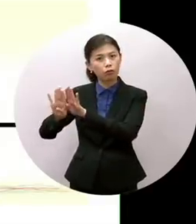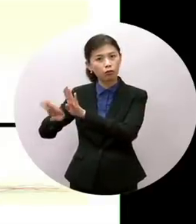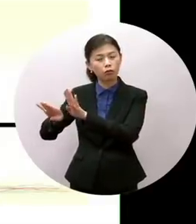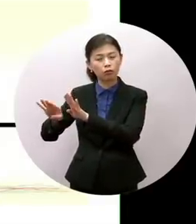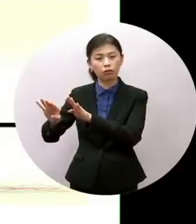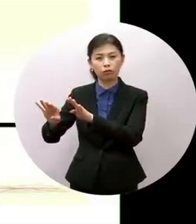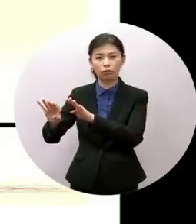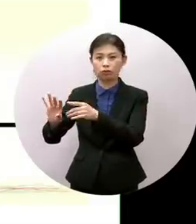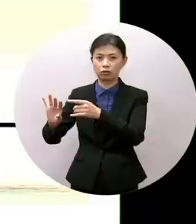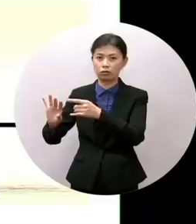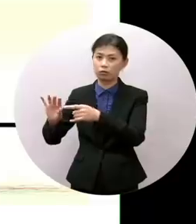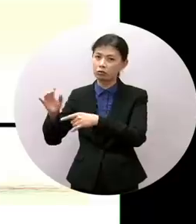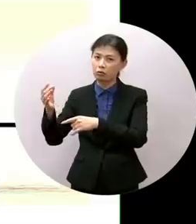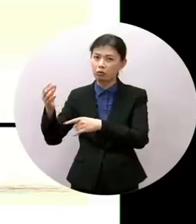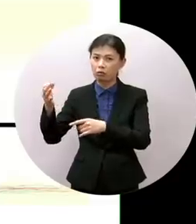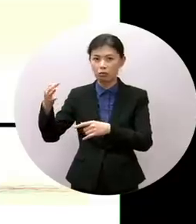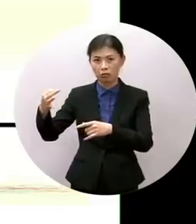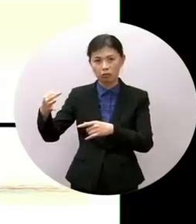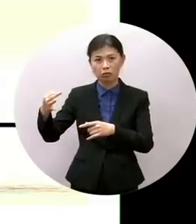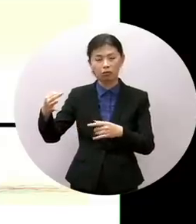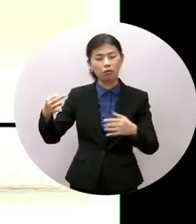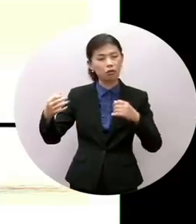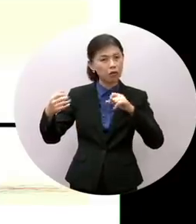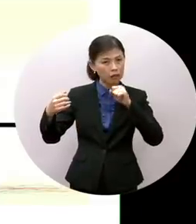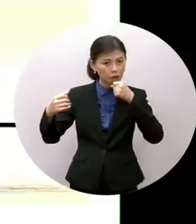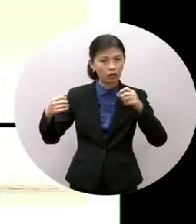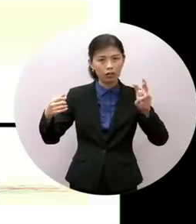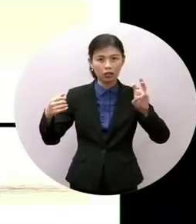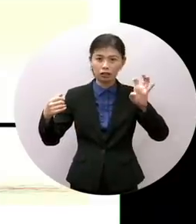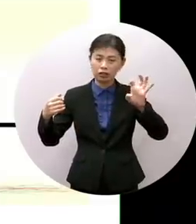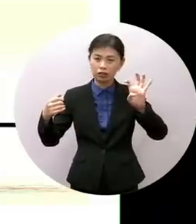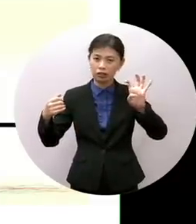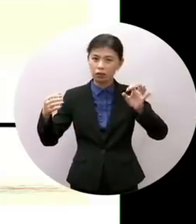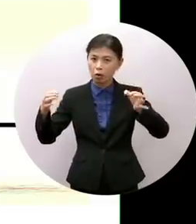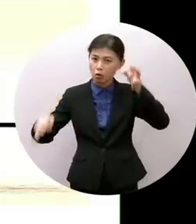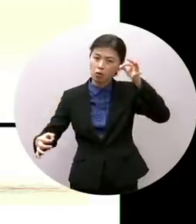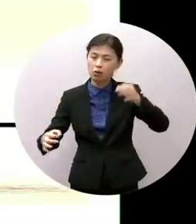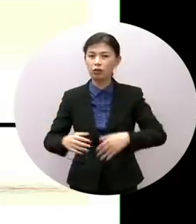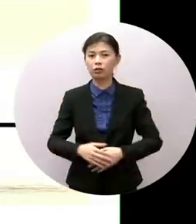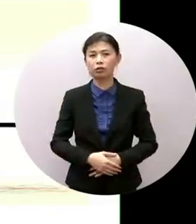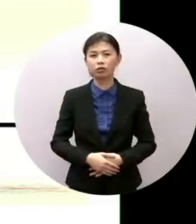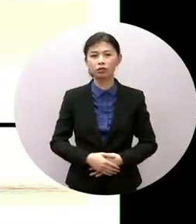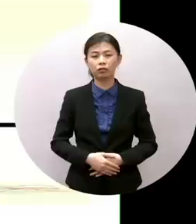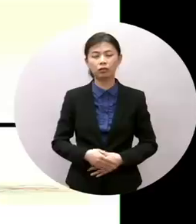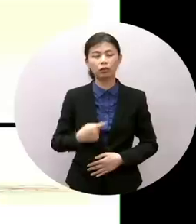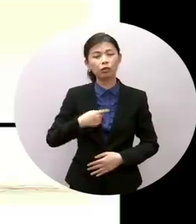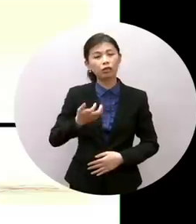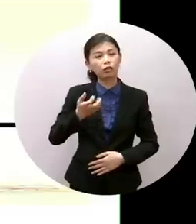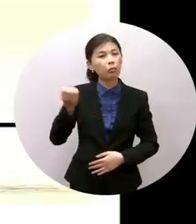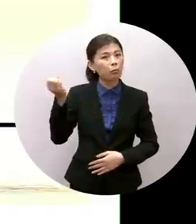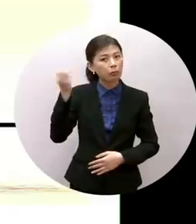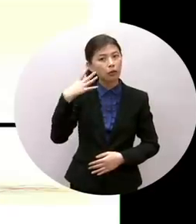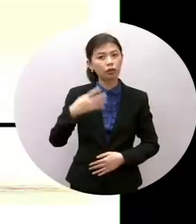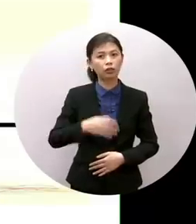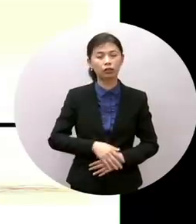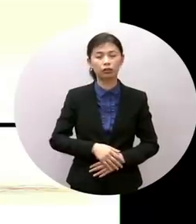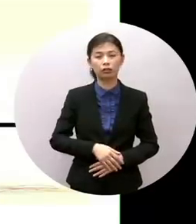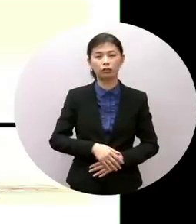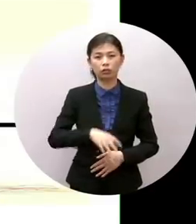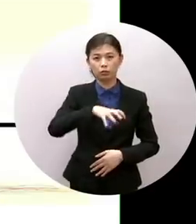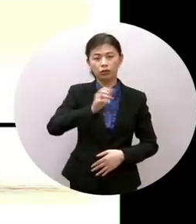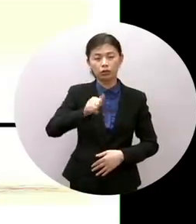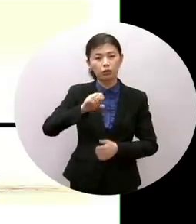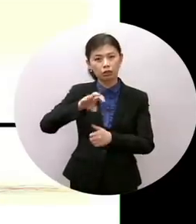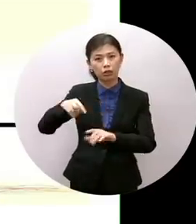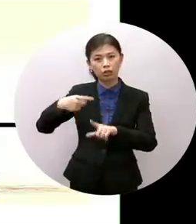3.5到5，但是国籍的工作船要30到40。那船员数，刚刚我听到的部长跟叶金委员讲的时